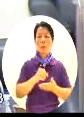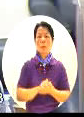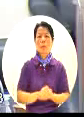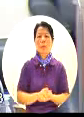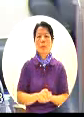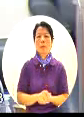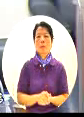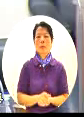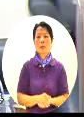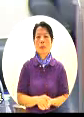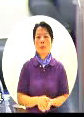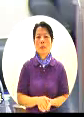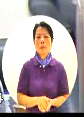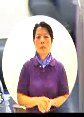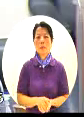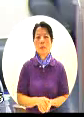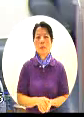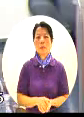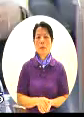页，